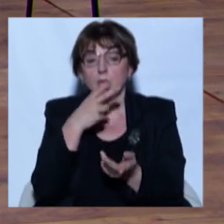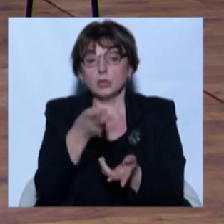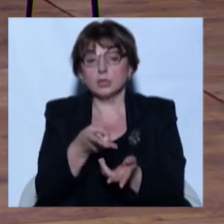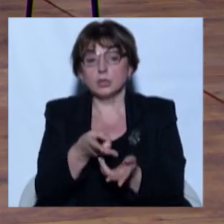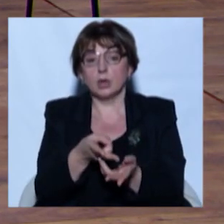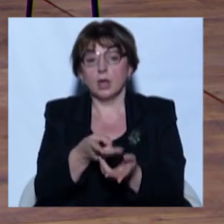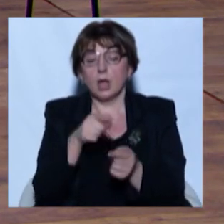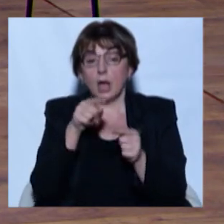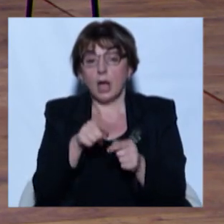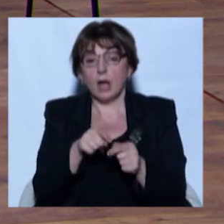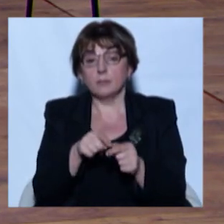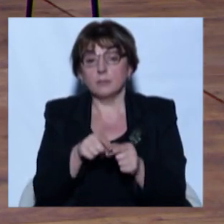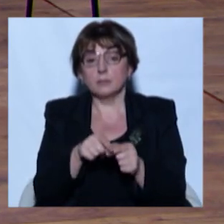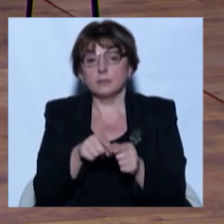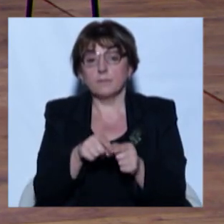რომ არ